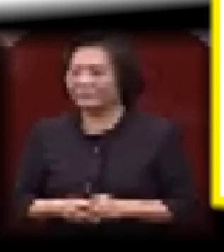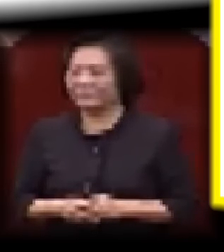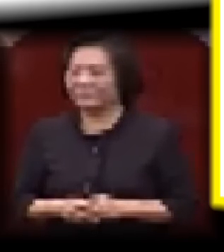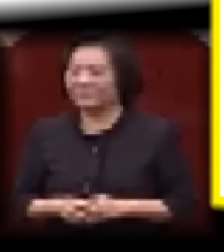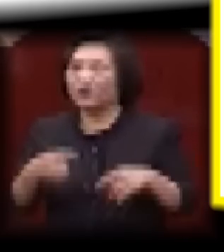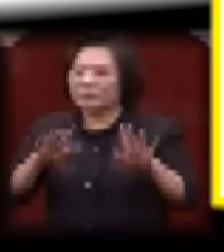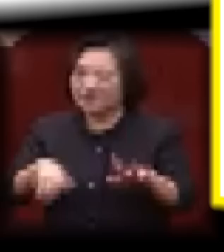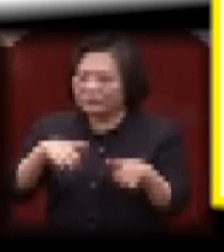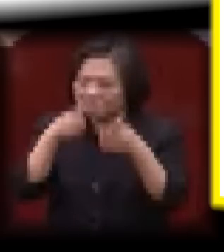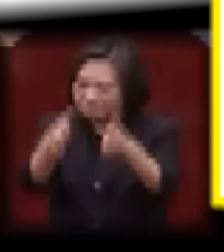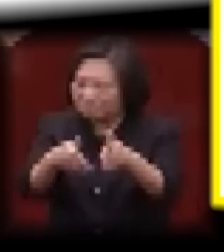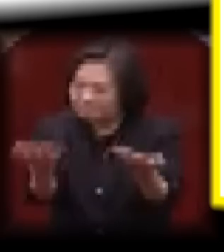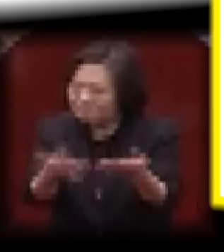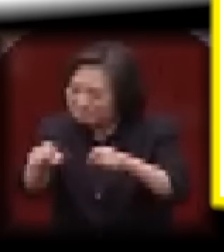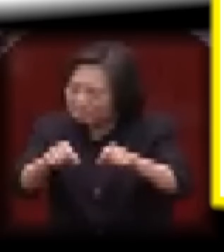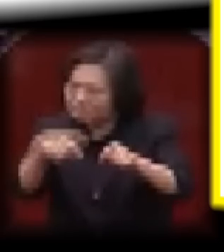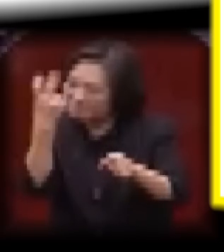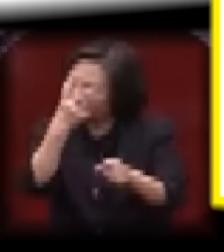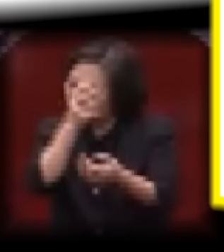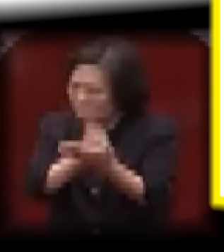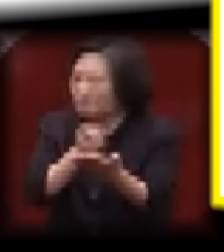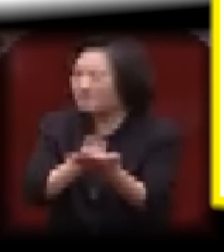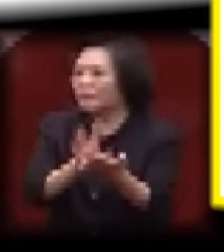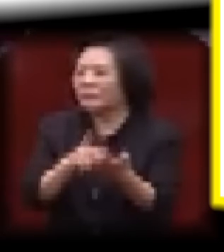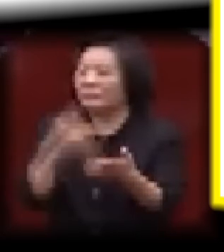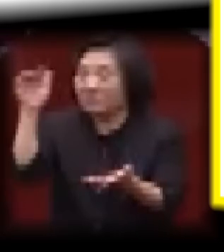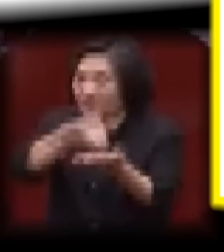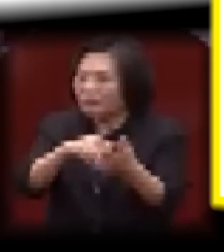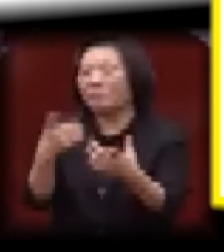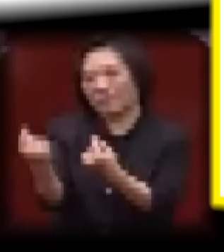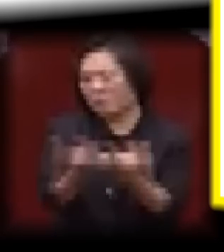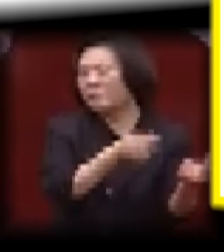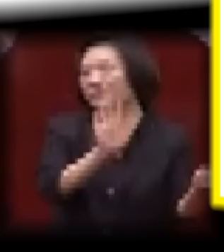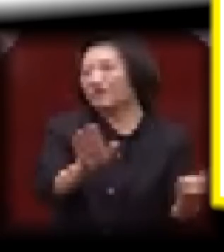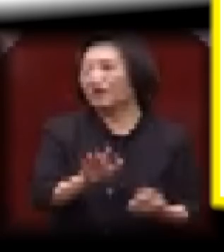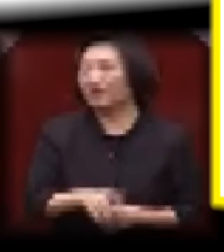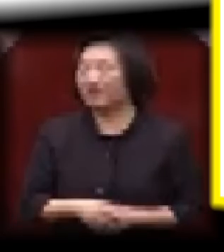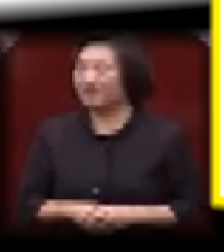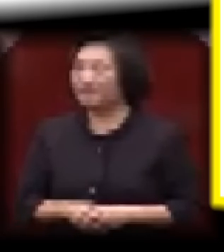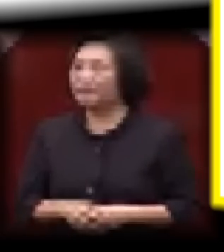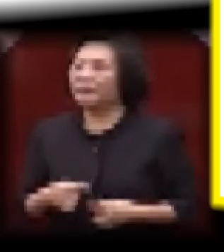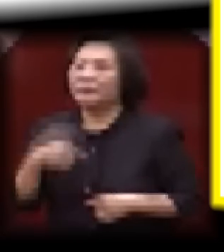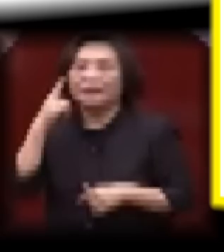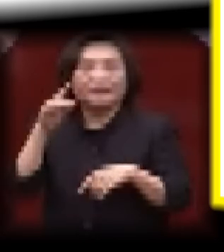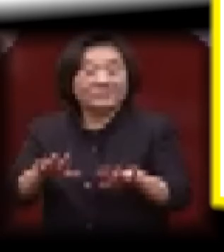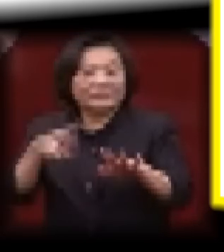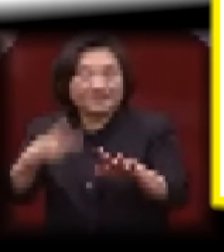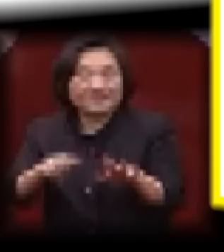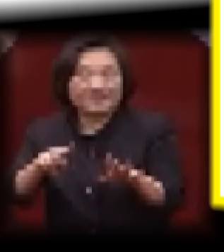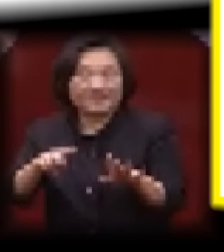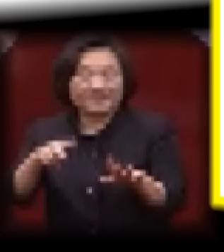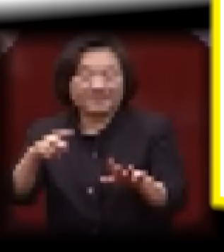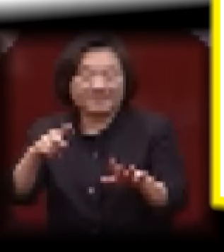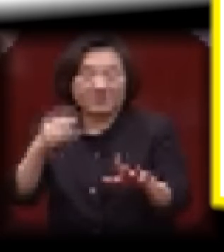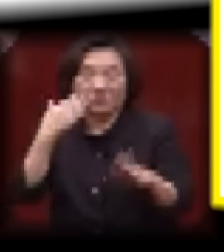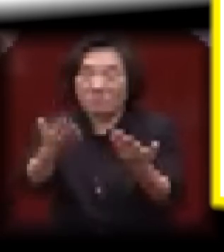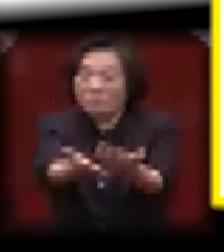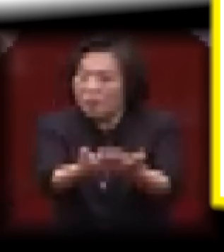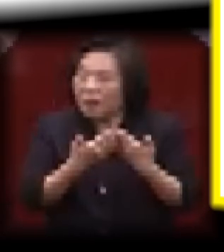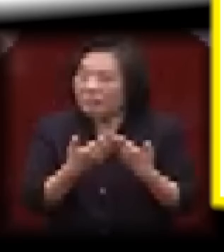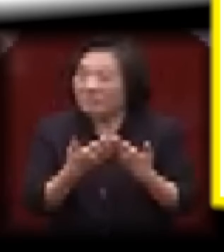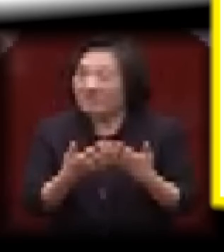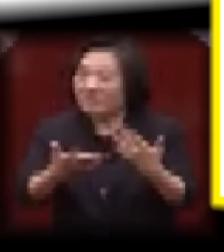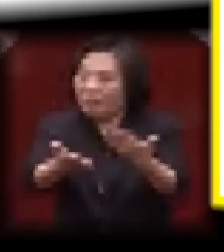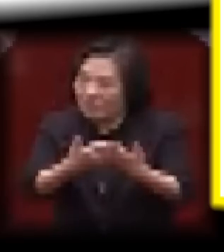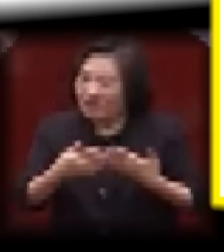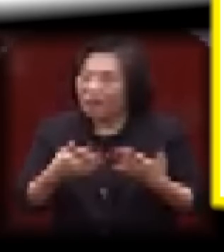密的在监控了，那到目前为止是都有做到，不过我们下一步是要更进一步说送案算起，而不是